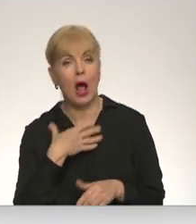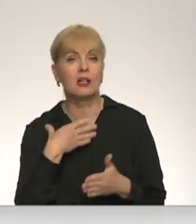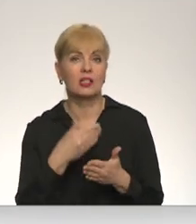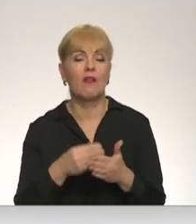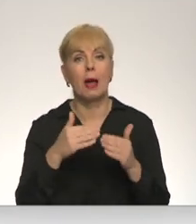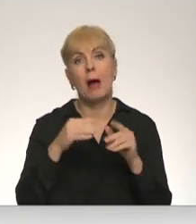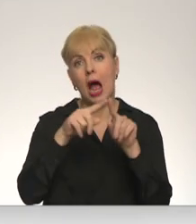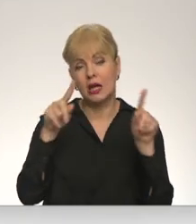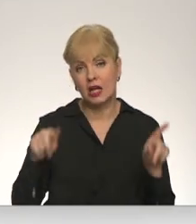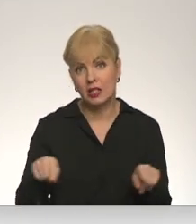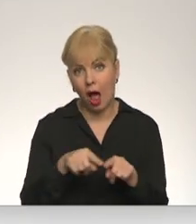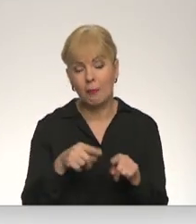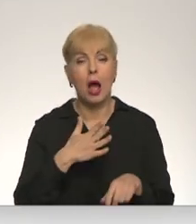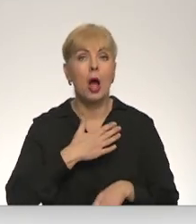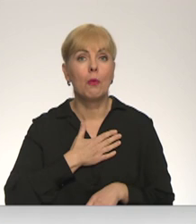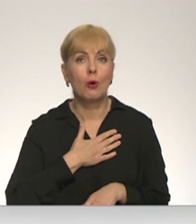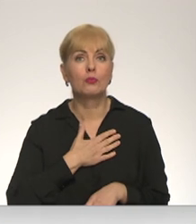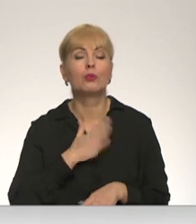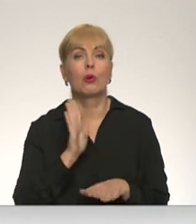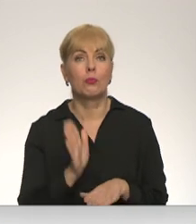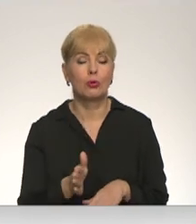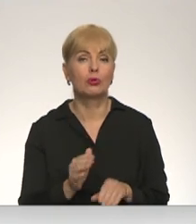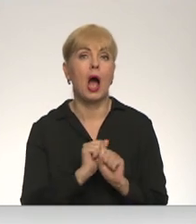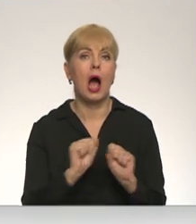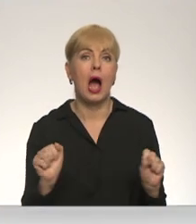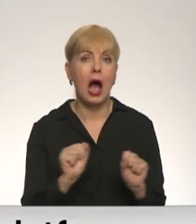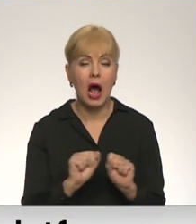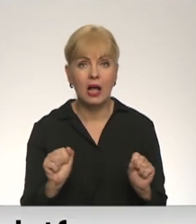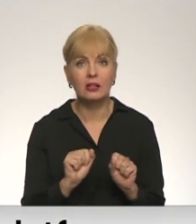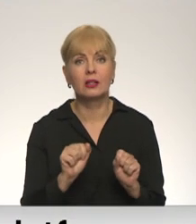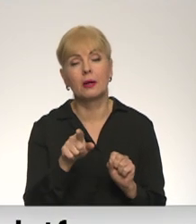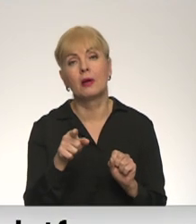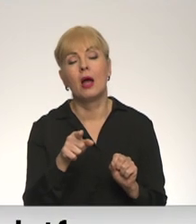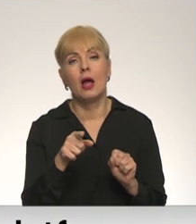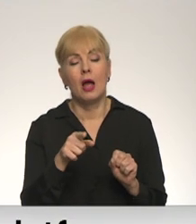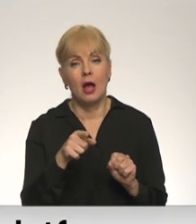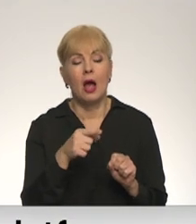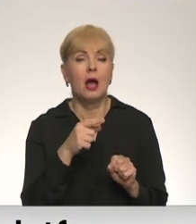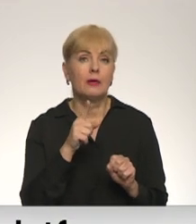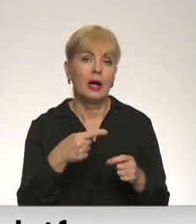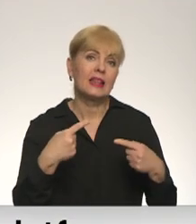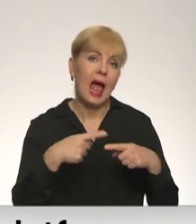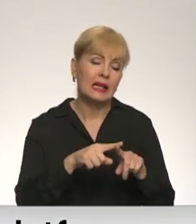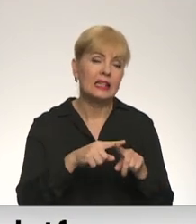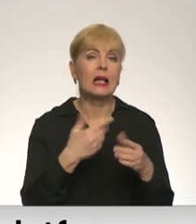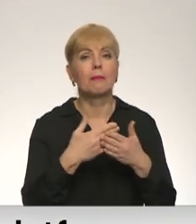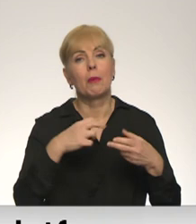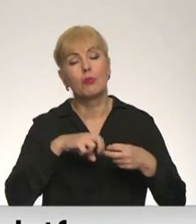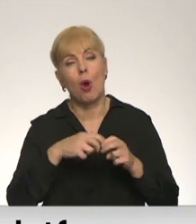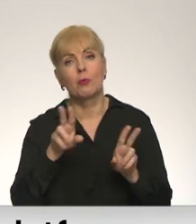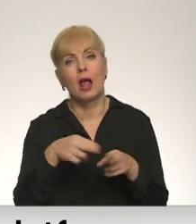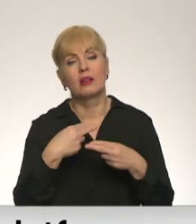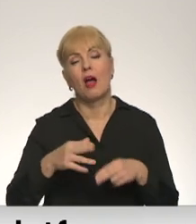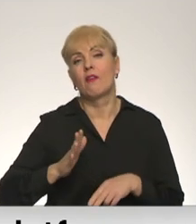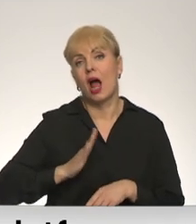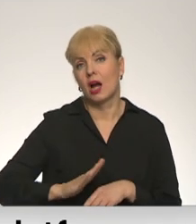mājaslapai. Mums būs ātra reaģēšana uz tehniskajām problēmām. Nevajadzēs gaidīt kaut kādu ziņu, piemēram,